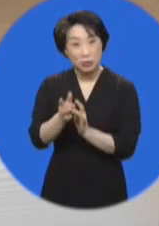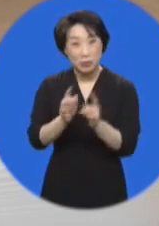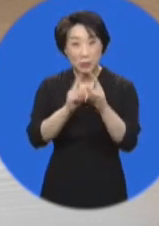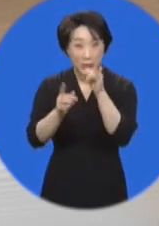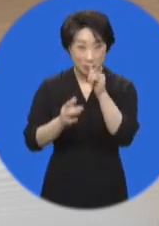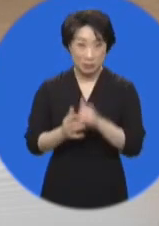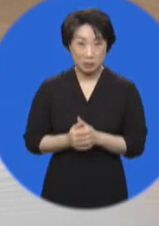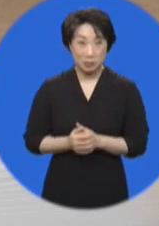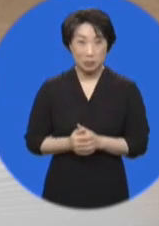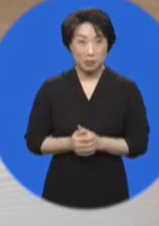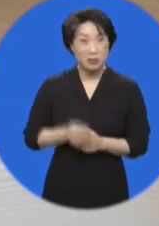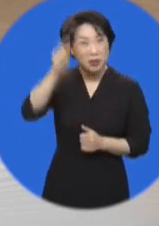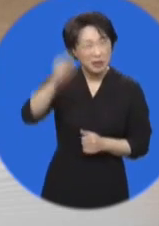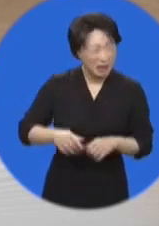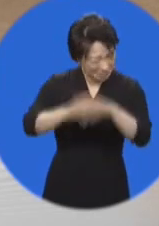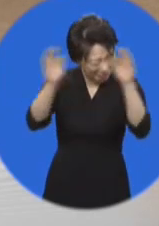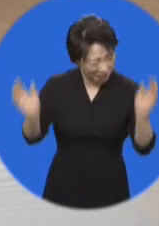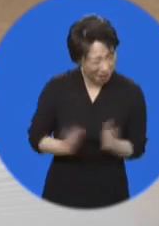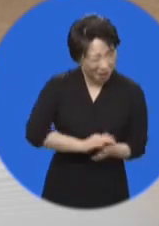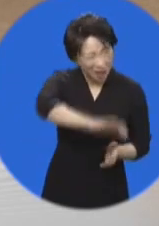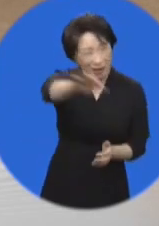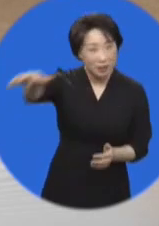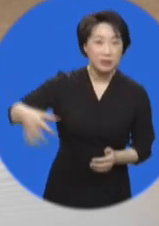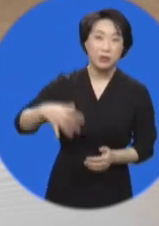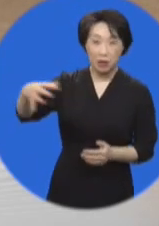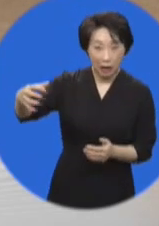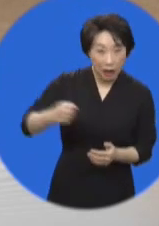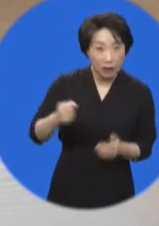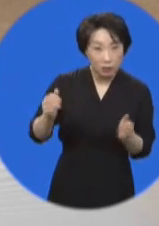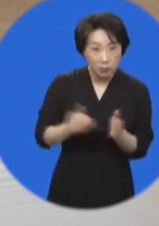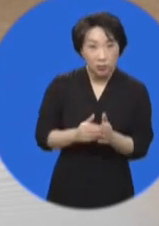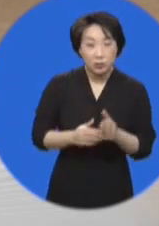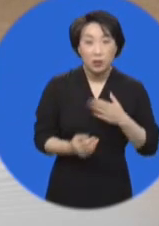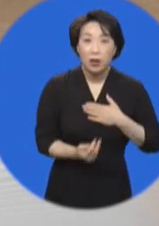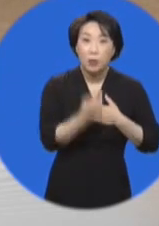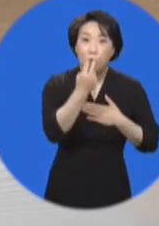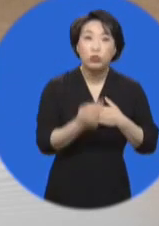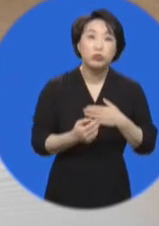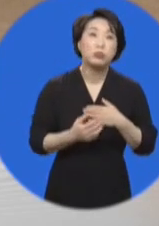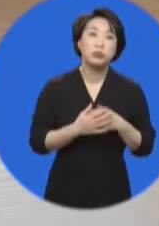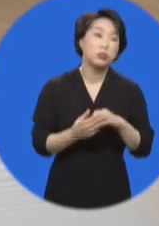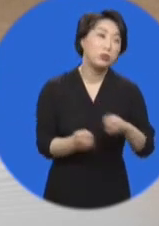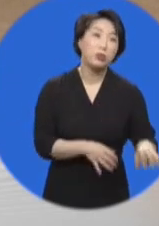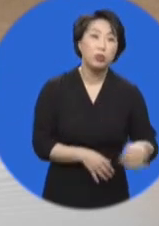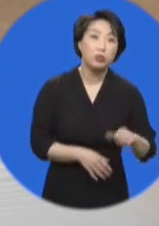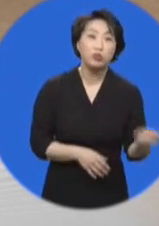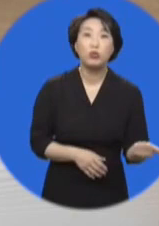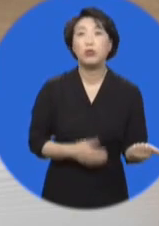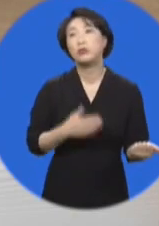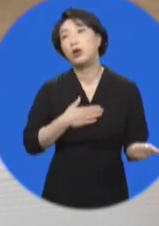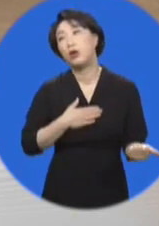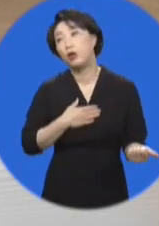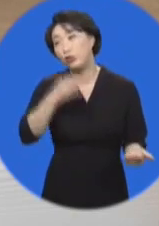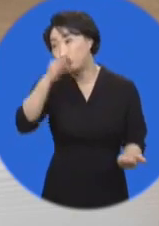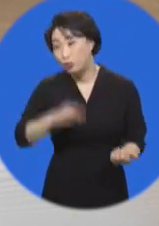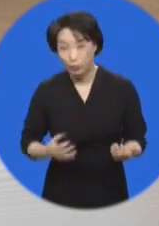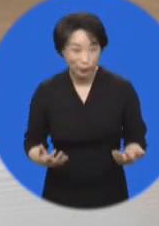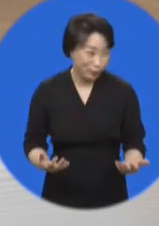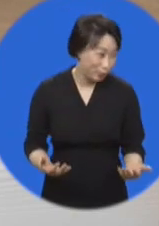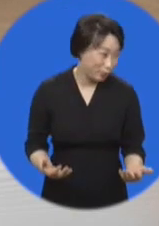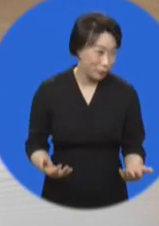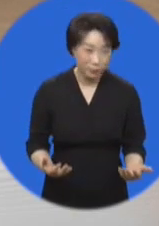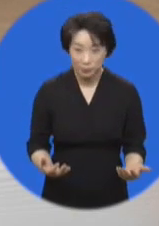예수님께서도 천하를 얻고도 내 목숨을 잃으면